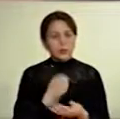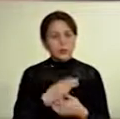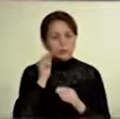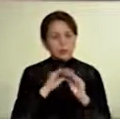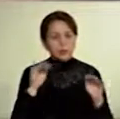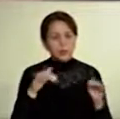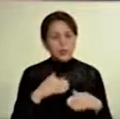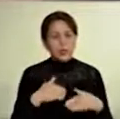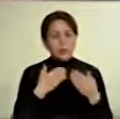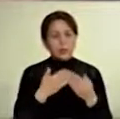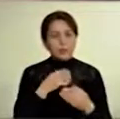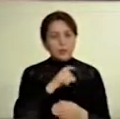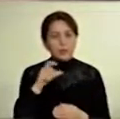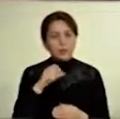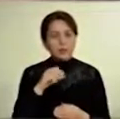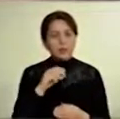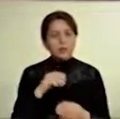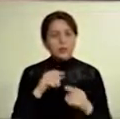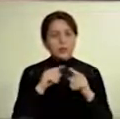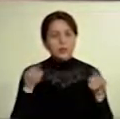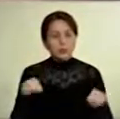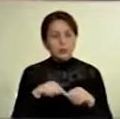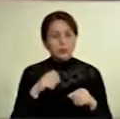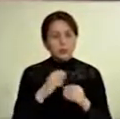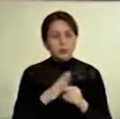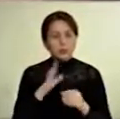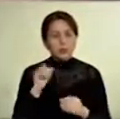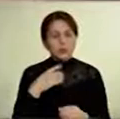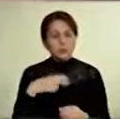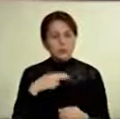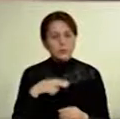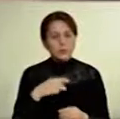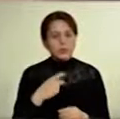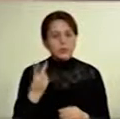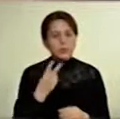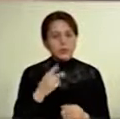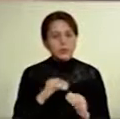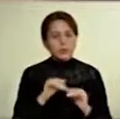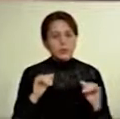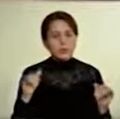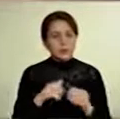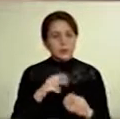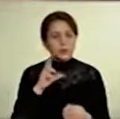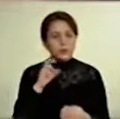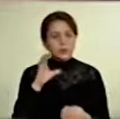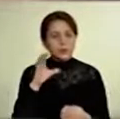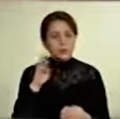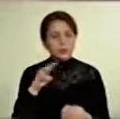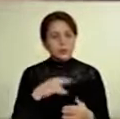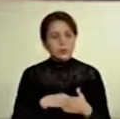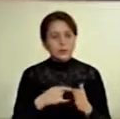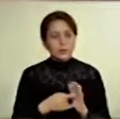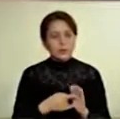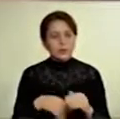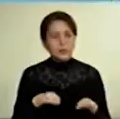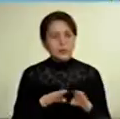Mana Y to'rt to'rtburchak. 15 va 20. 15 va 20 ni ko'paytirganimizda 300 santimetr